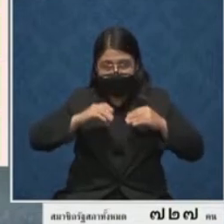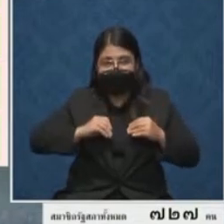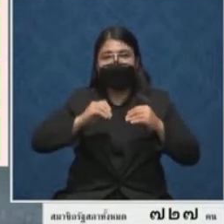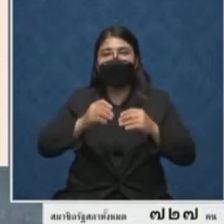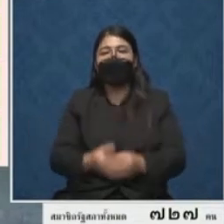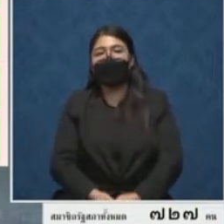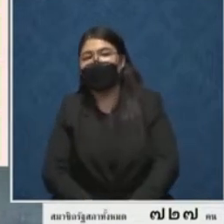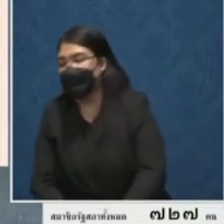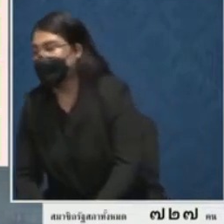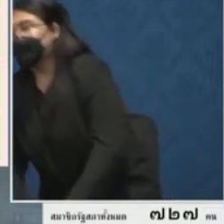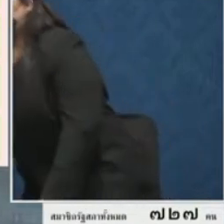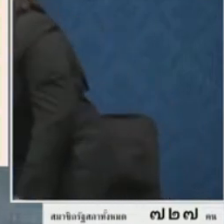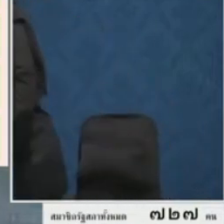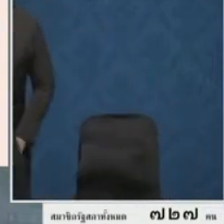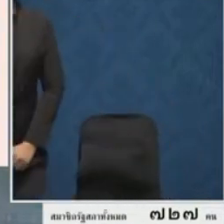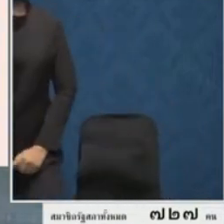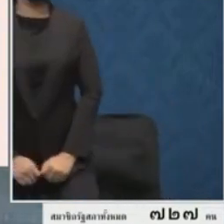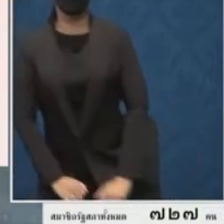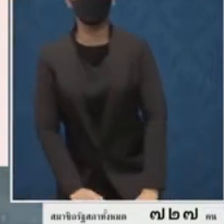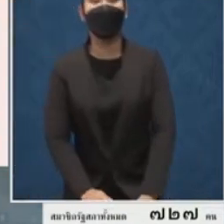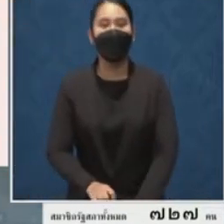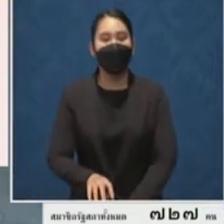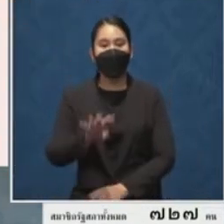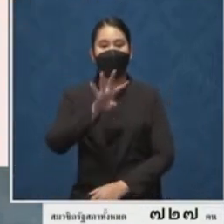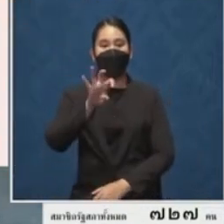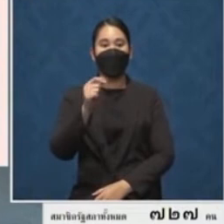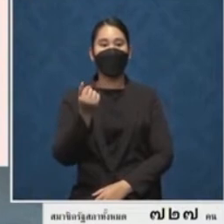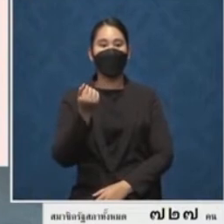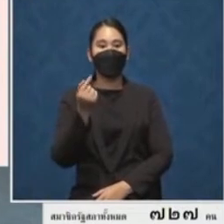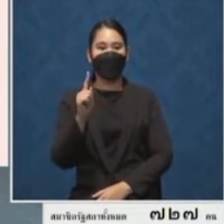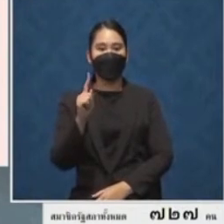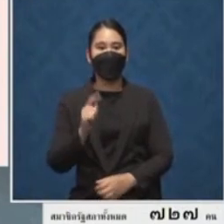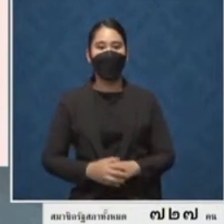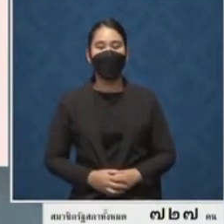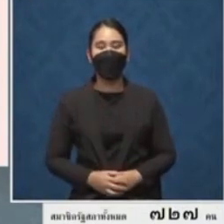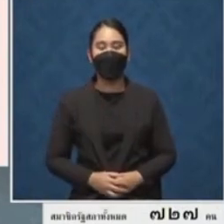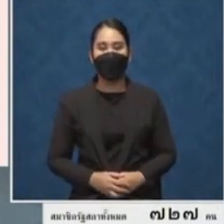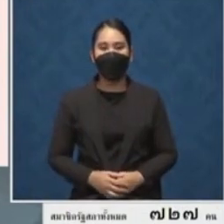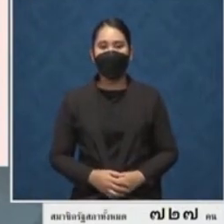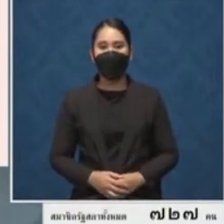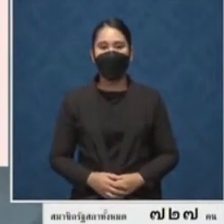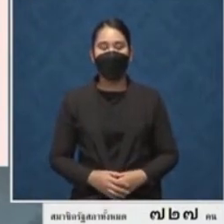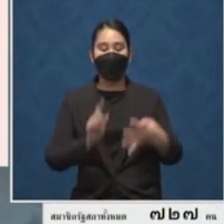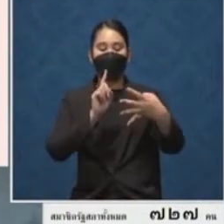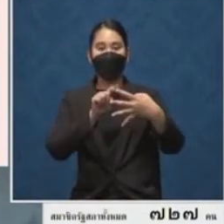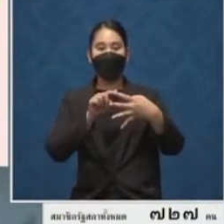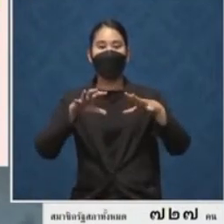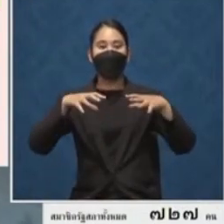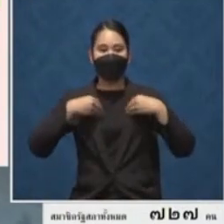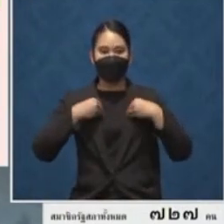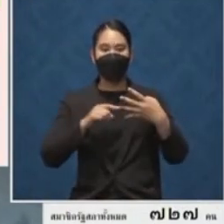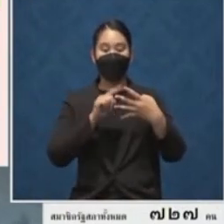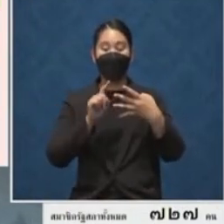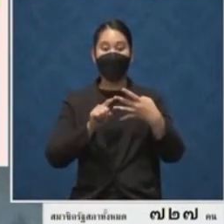411นางมุกดาพงสมบัติ 1รับหลักการ2รับหลักการ